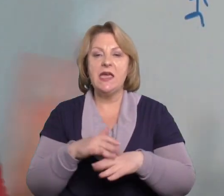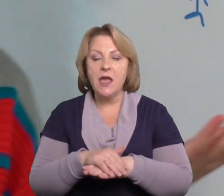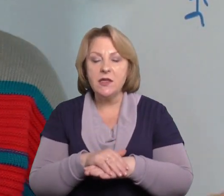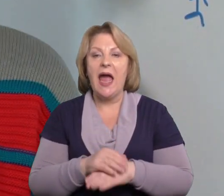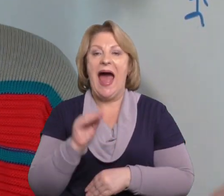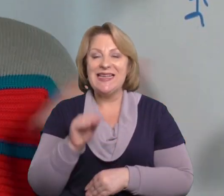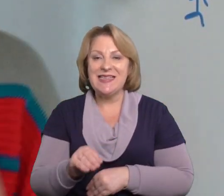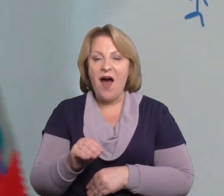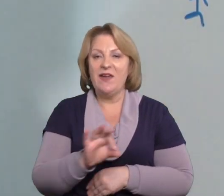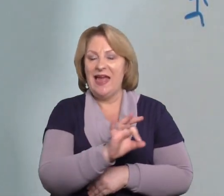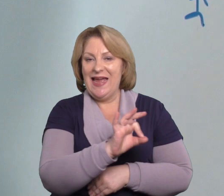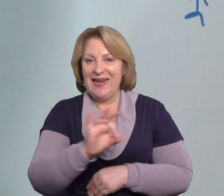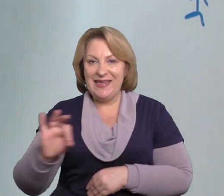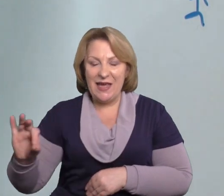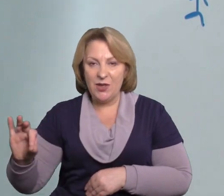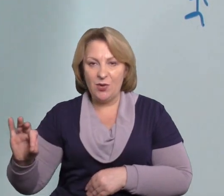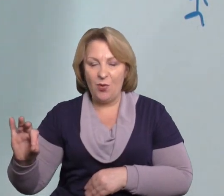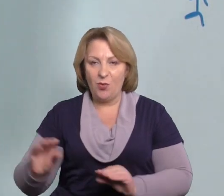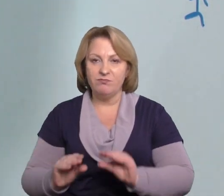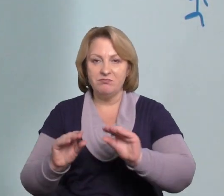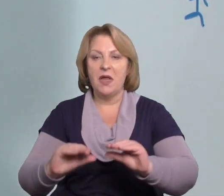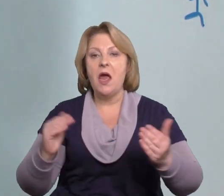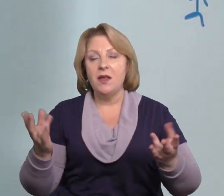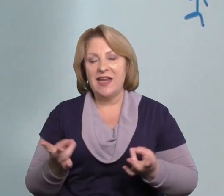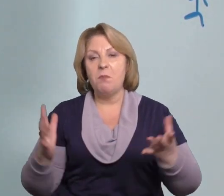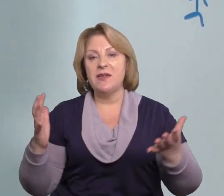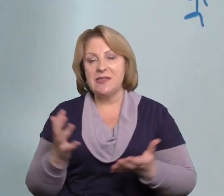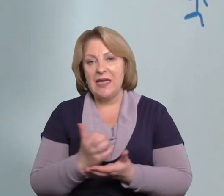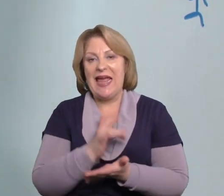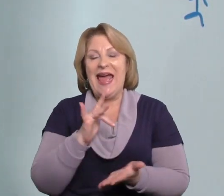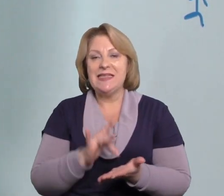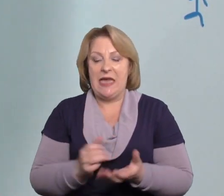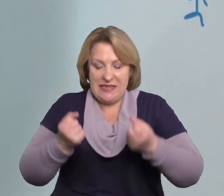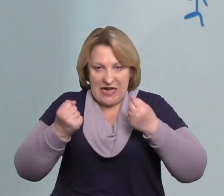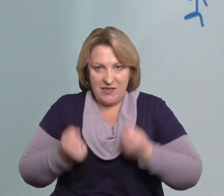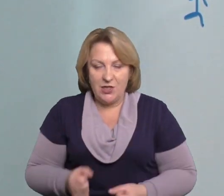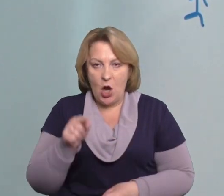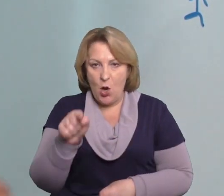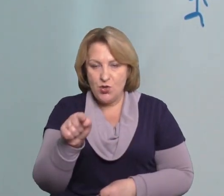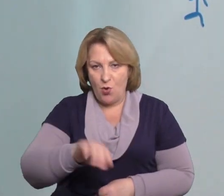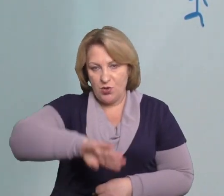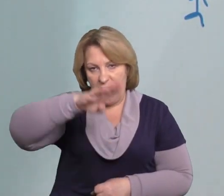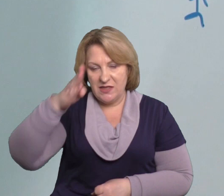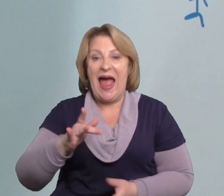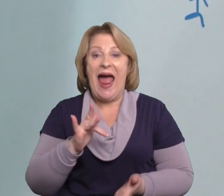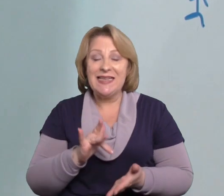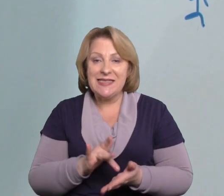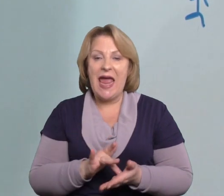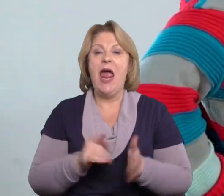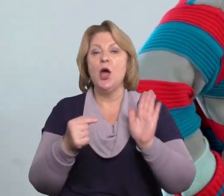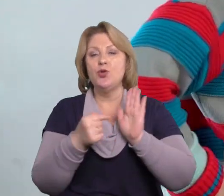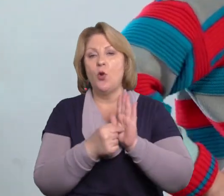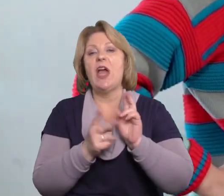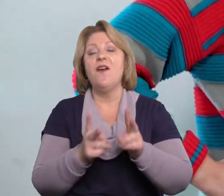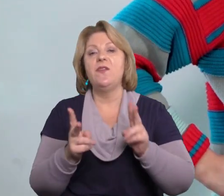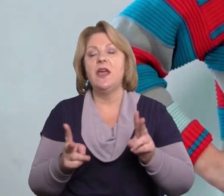би ставити лінійку, да, до якої, треба знайти центр тяжіння цього тіла. Ми з вами знаємо, що центр тяжіння – це точка, в